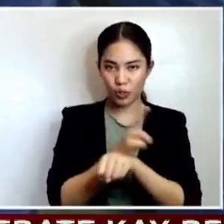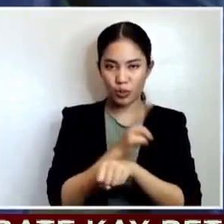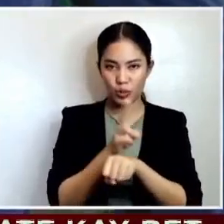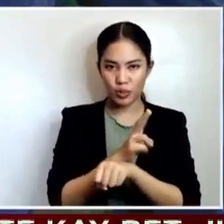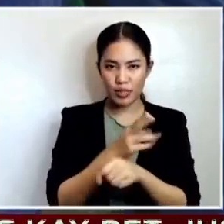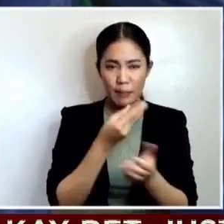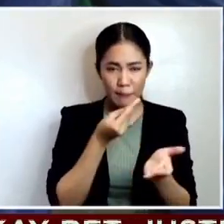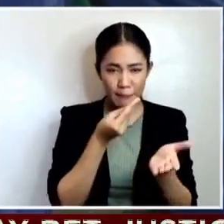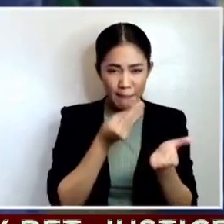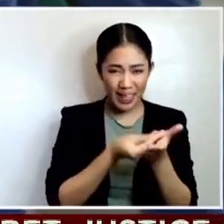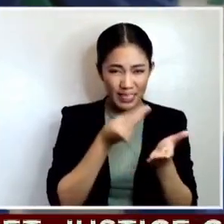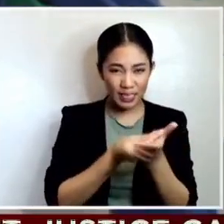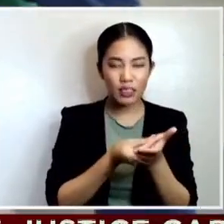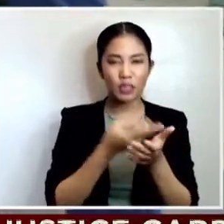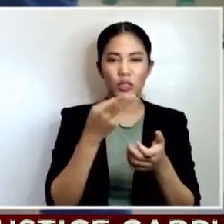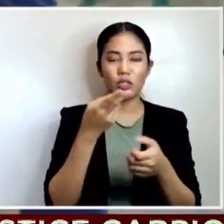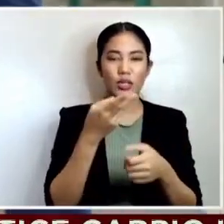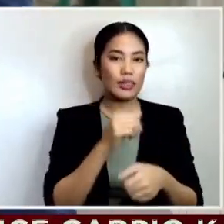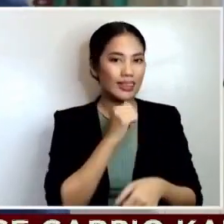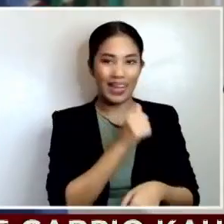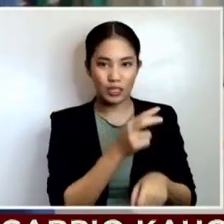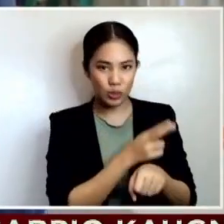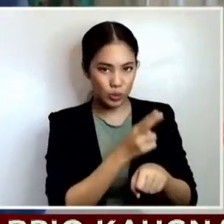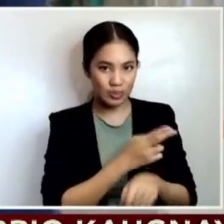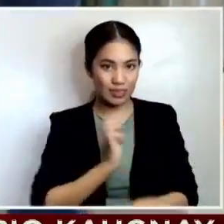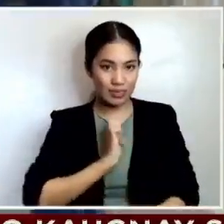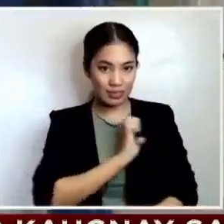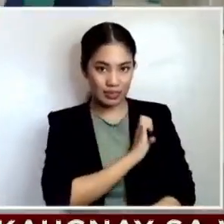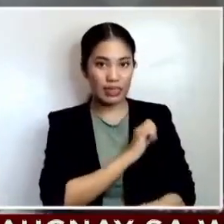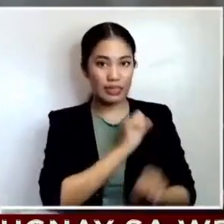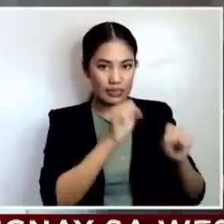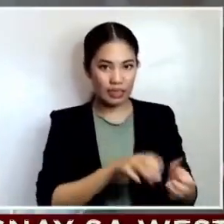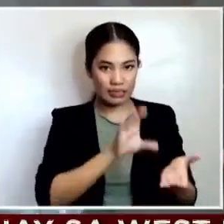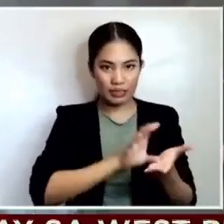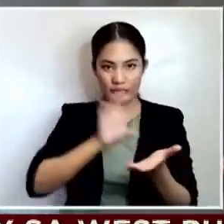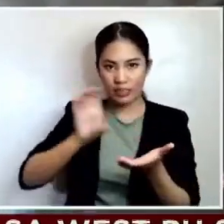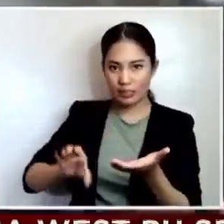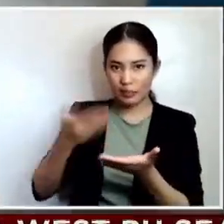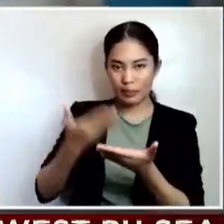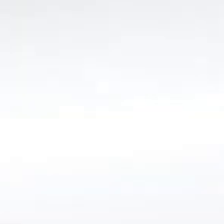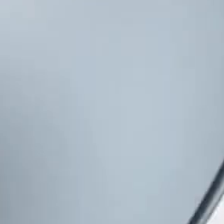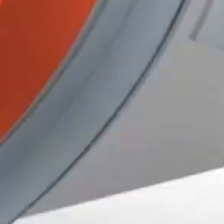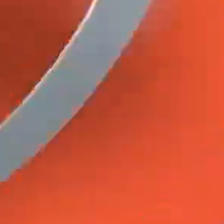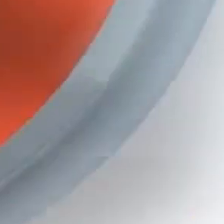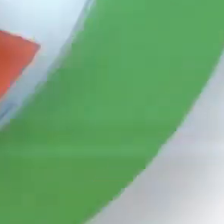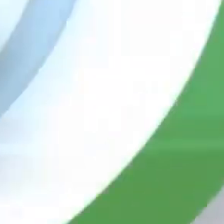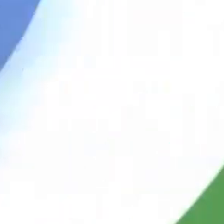nagastos ng mga ahensya ng ehekutibo. Vivian Gulia, ABS-CBN News.